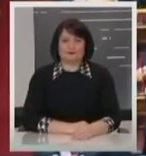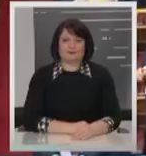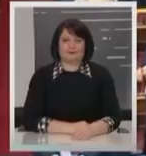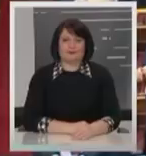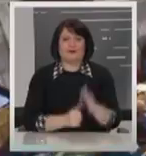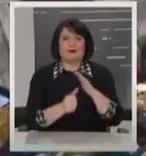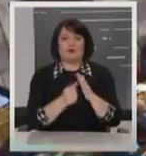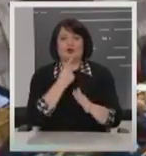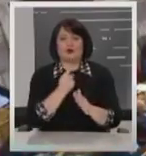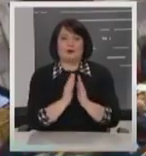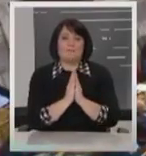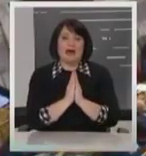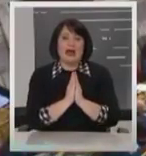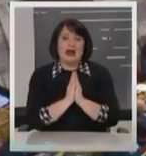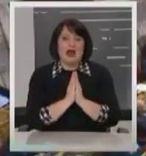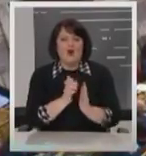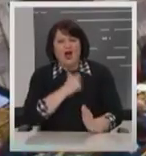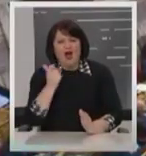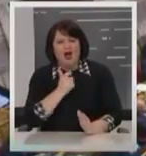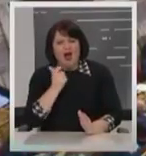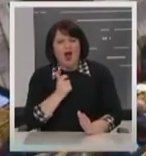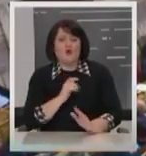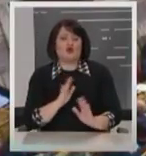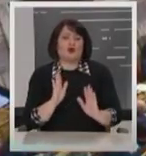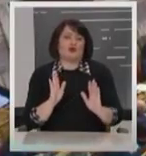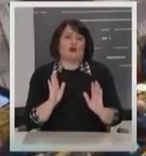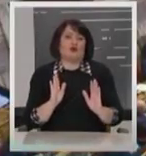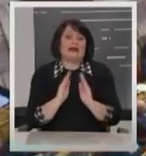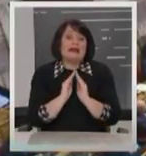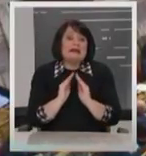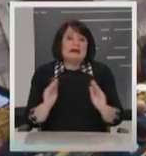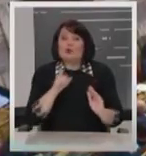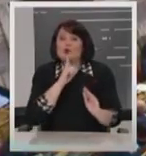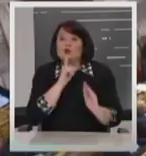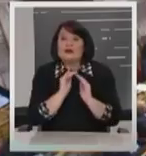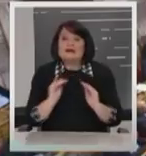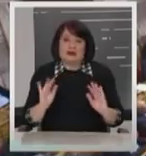Ησυχία, παρακαλώ. Δεν χρειάζονται ούτε επιφωνήματα, ούτε... Σας παρακαλώ.